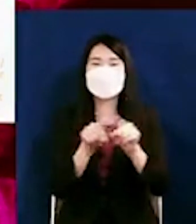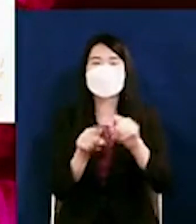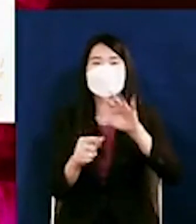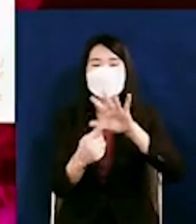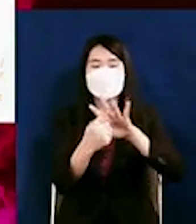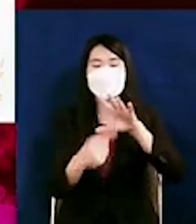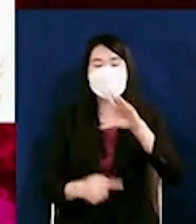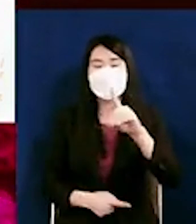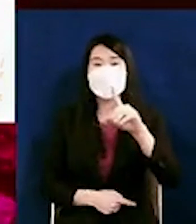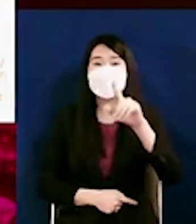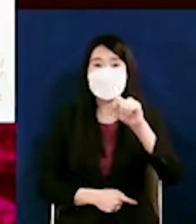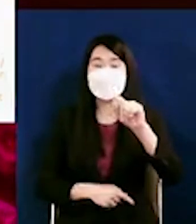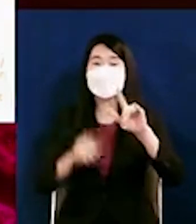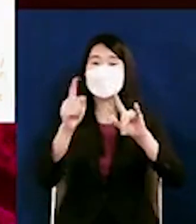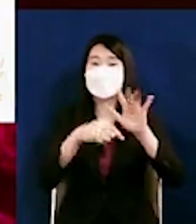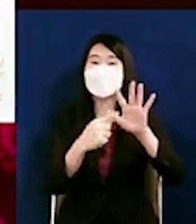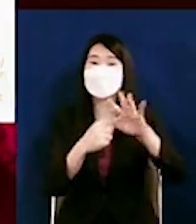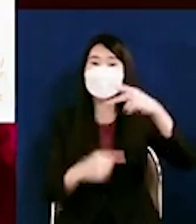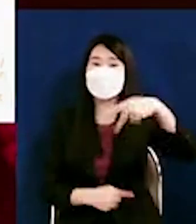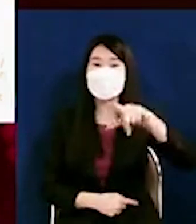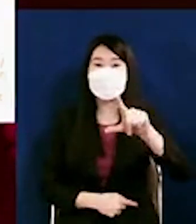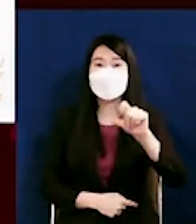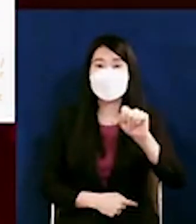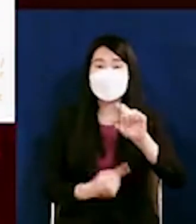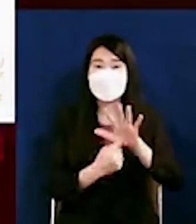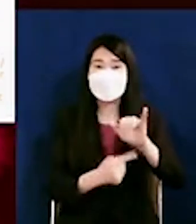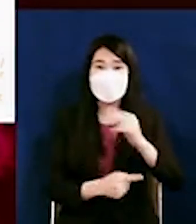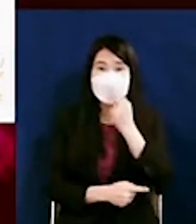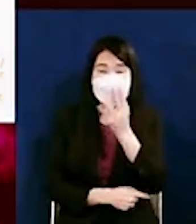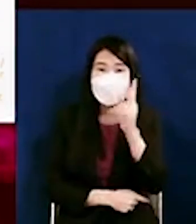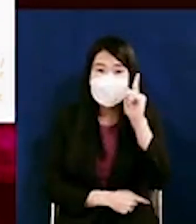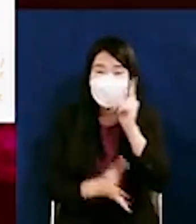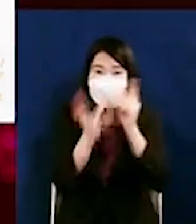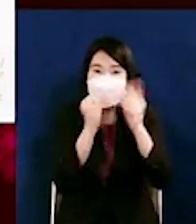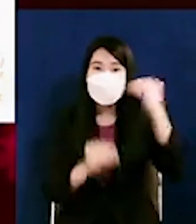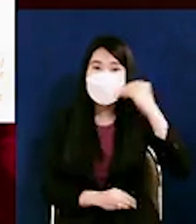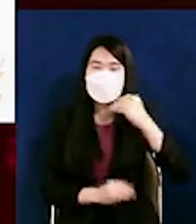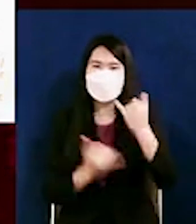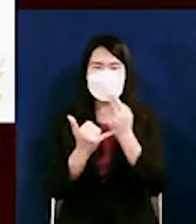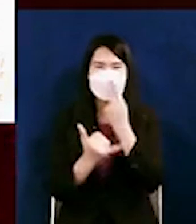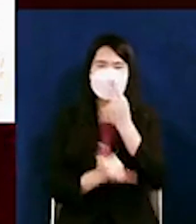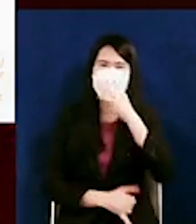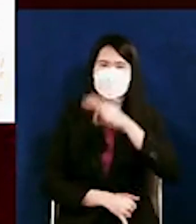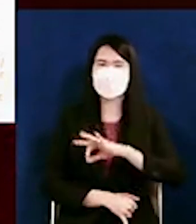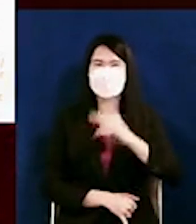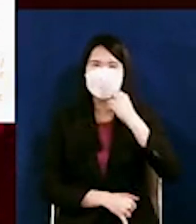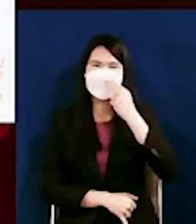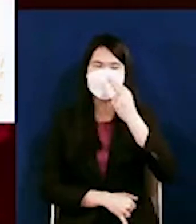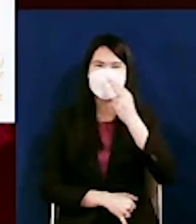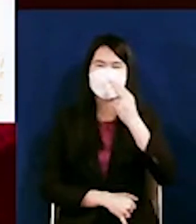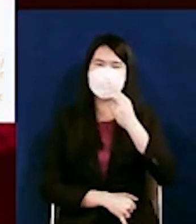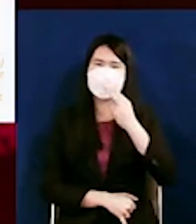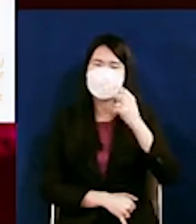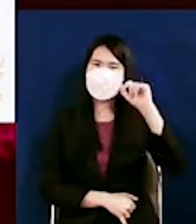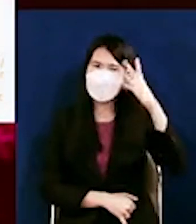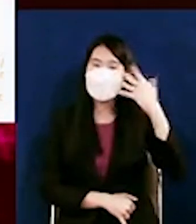นะที่พวกเรากำลังติดตามและน่าสนใจอันนี้มีความสลับซับซ้อนเล็กน้อยผมอยาก